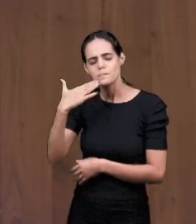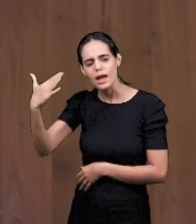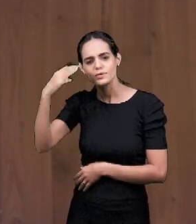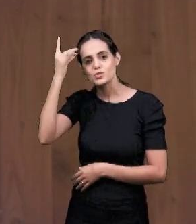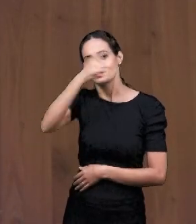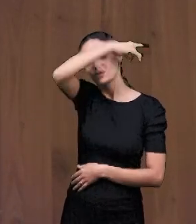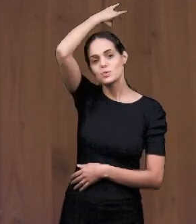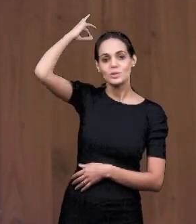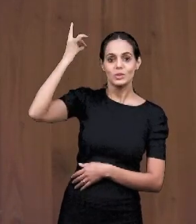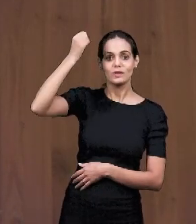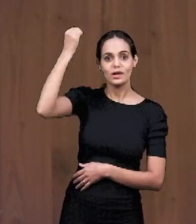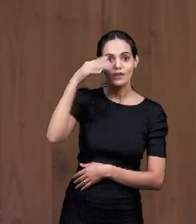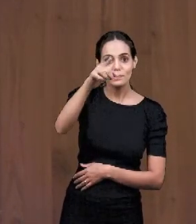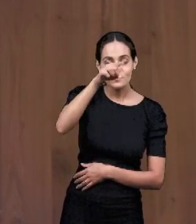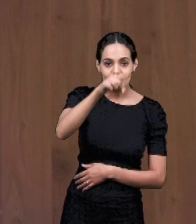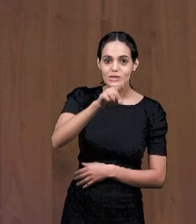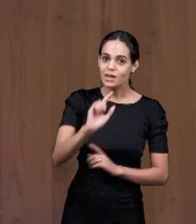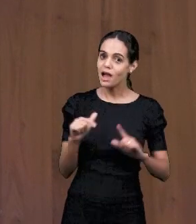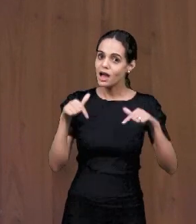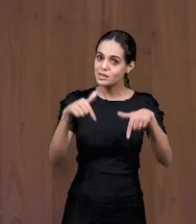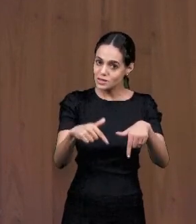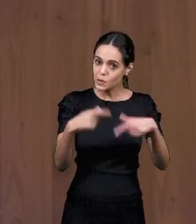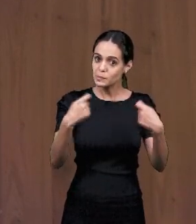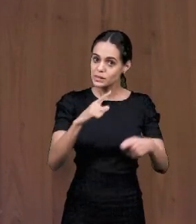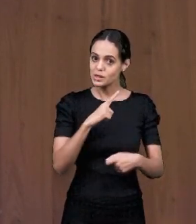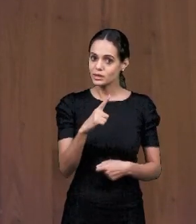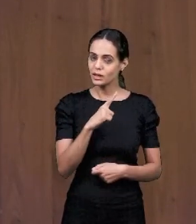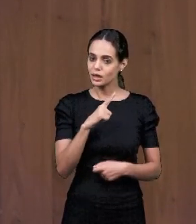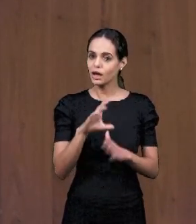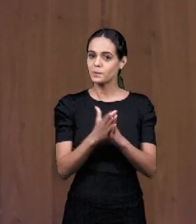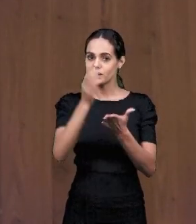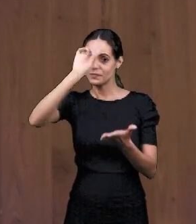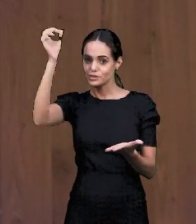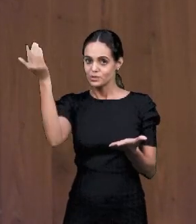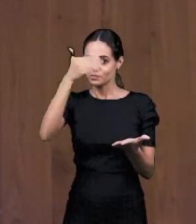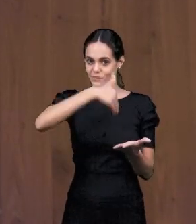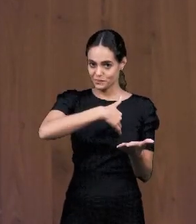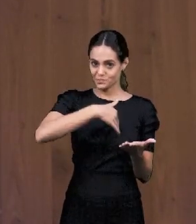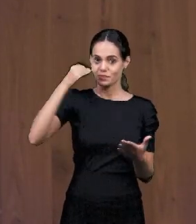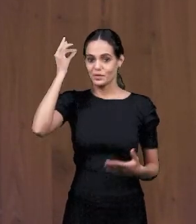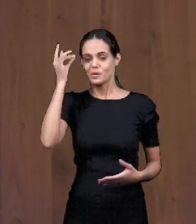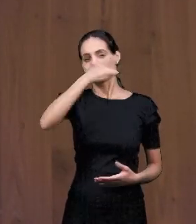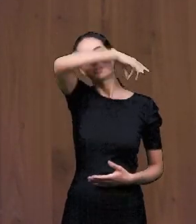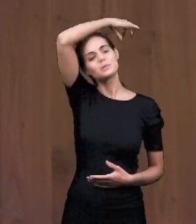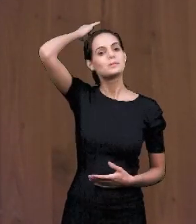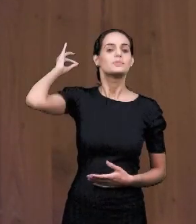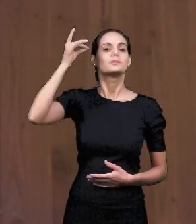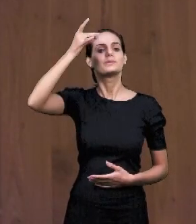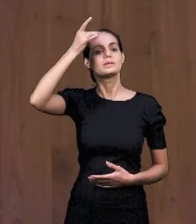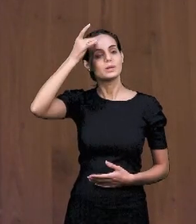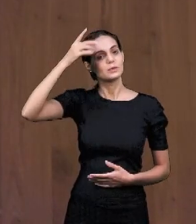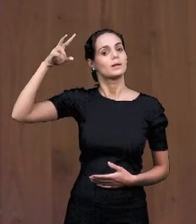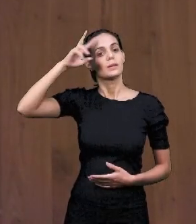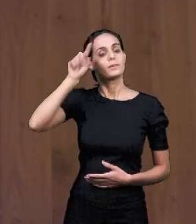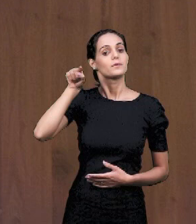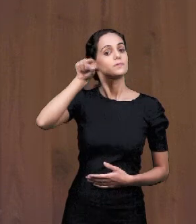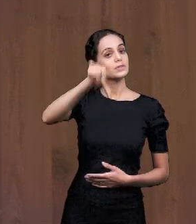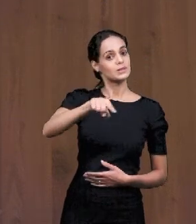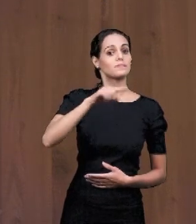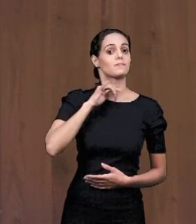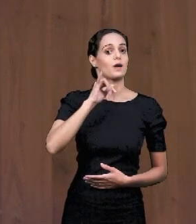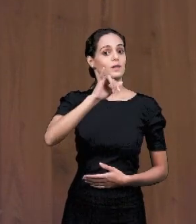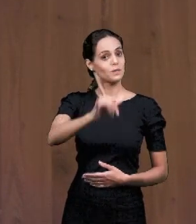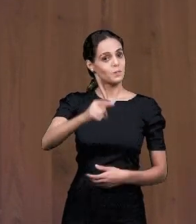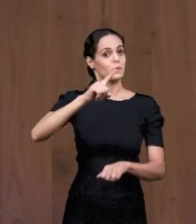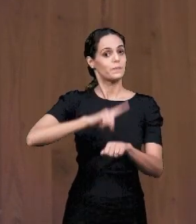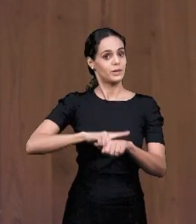le Saint-Esprit va te révéler à toi ce que tu dois faire. La parole de Dieu est gardée dans ton cœur. Le Saint-Esprit va te rappeler ce que le Saint-Esprit a